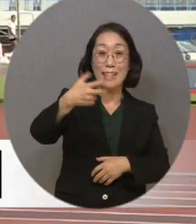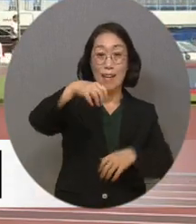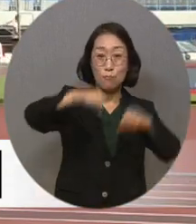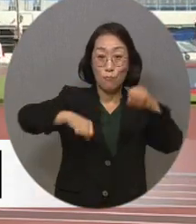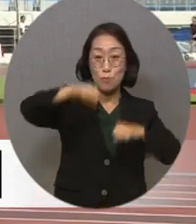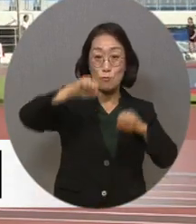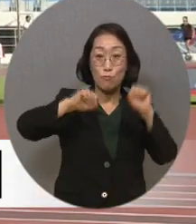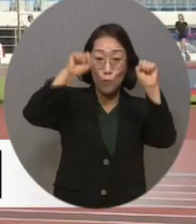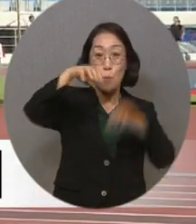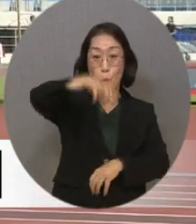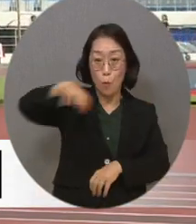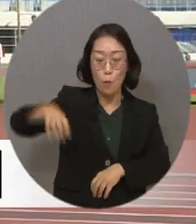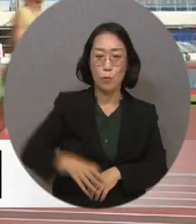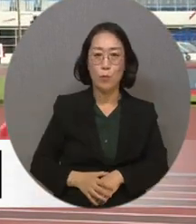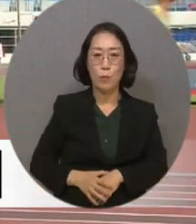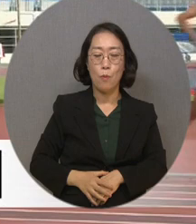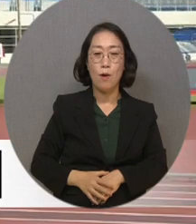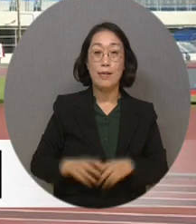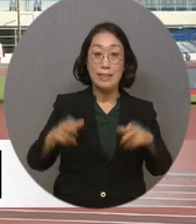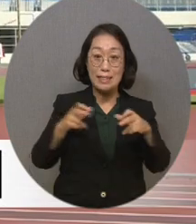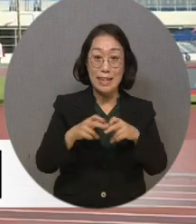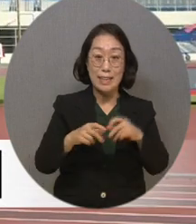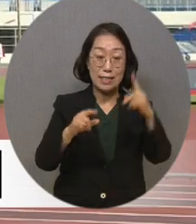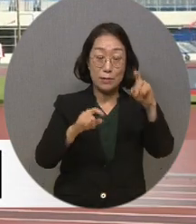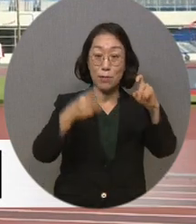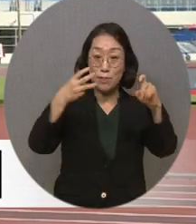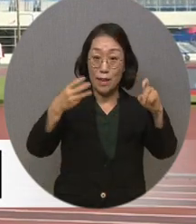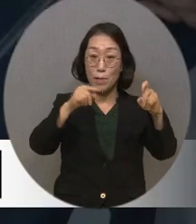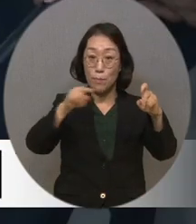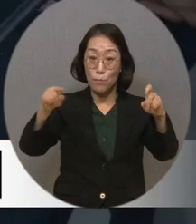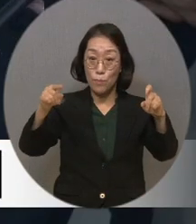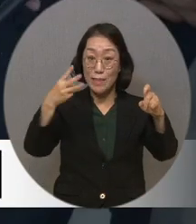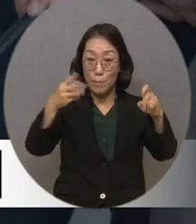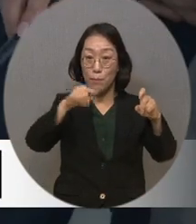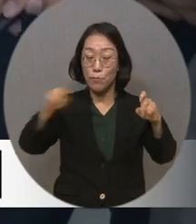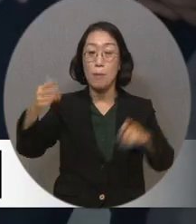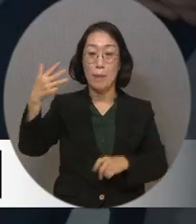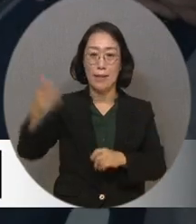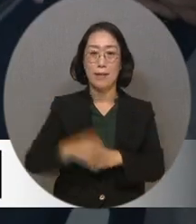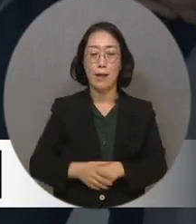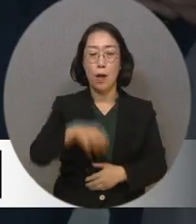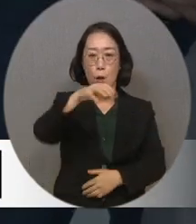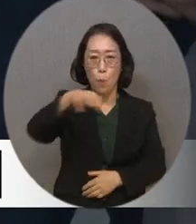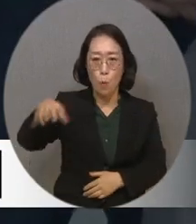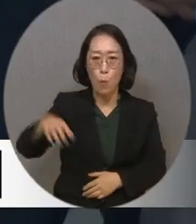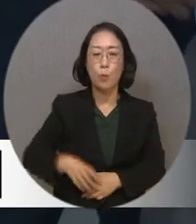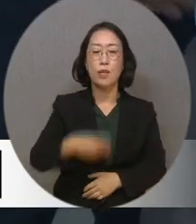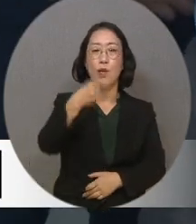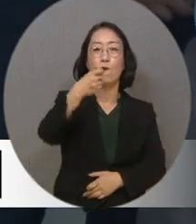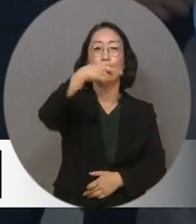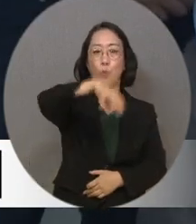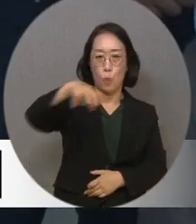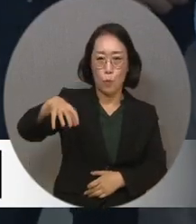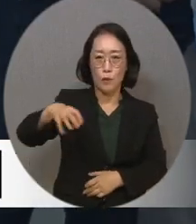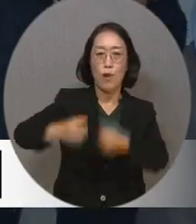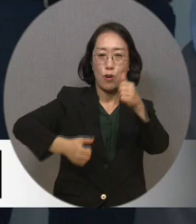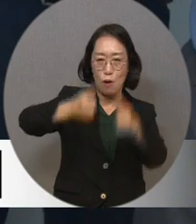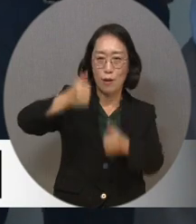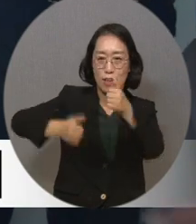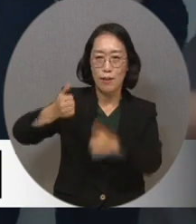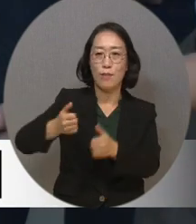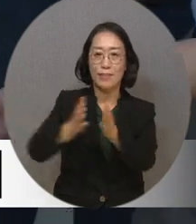제43회 전국장애인체전은 다음 달 3일부터 8일까지 전남 12개 시군 38개 경기장에서